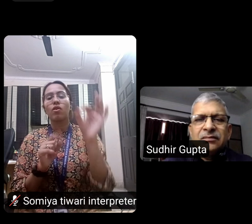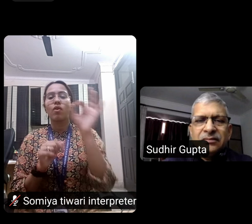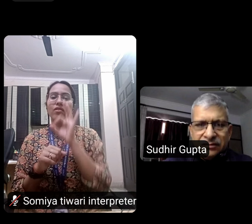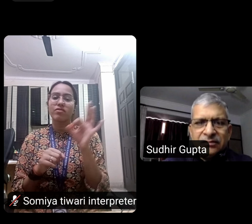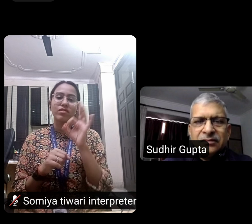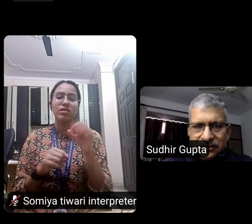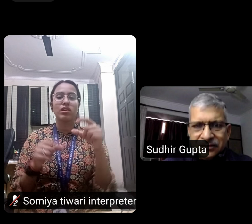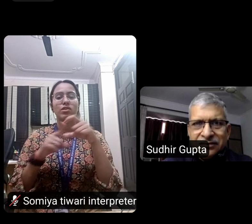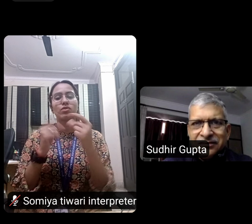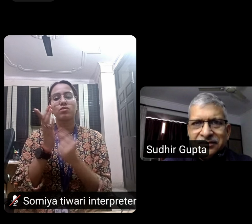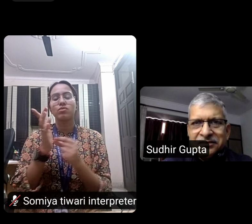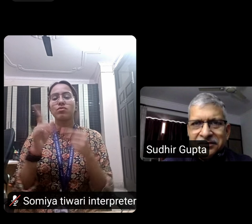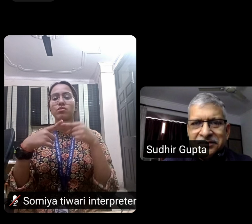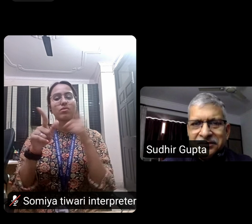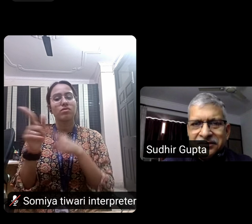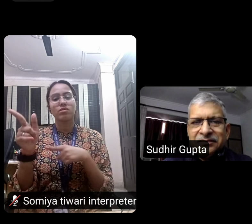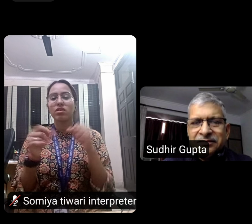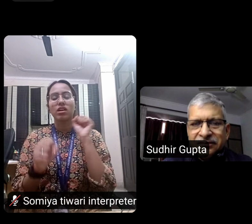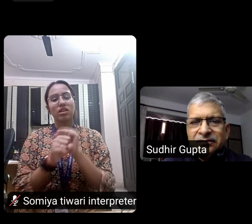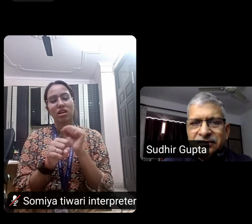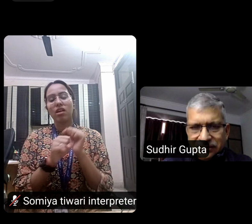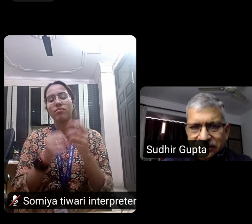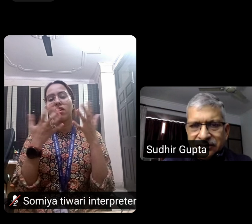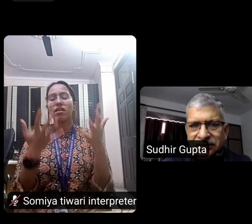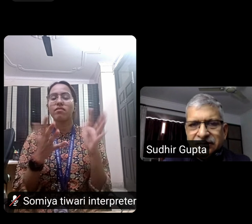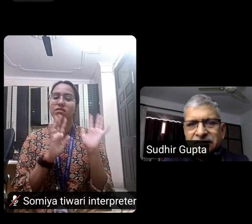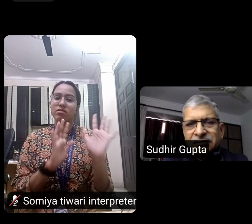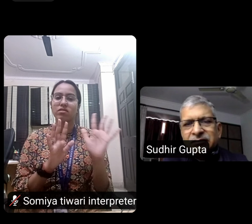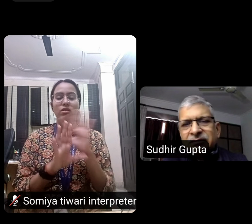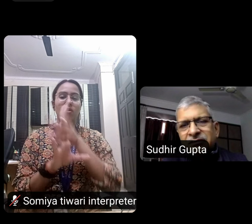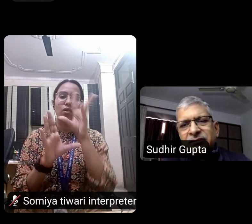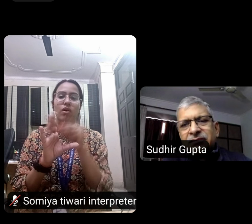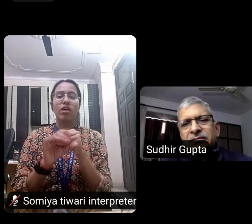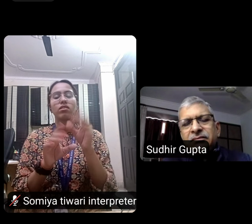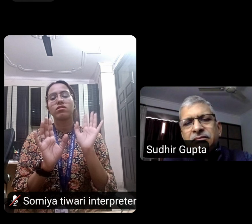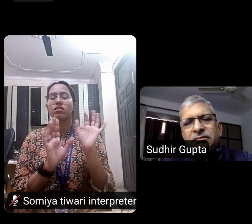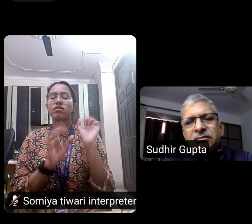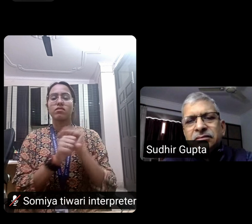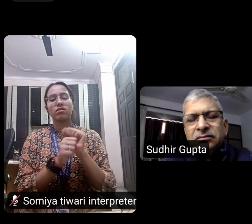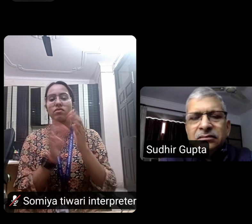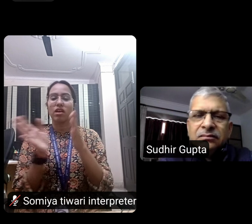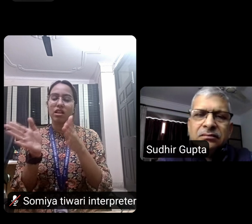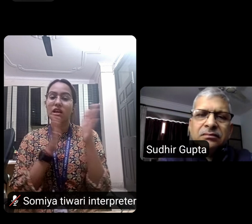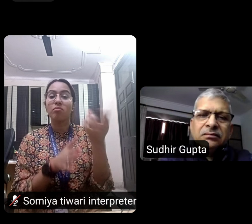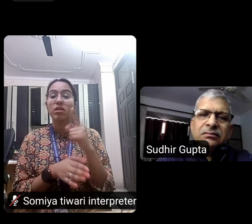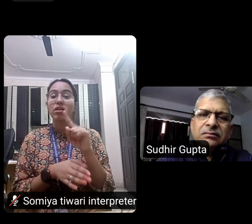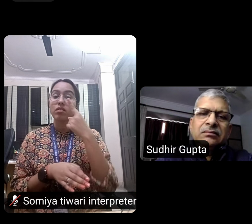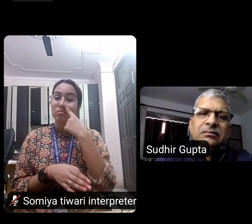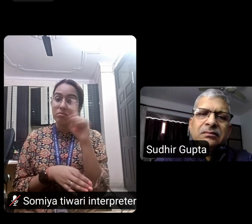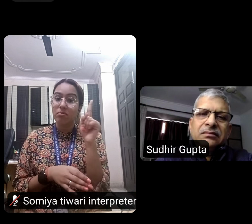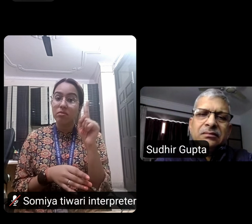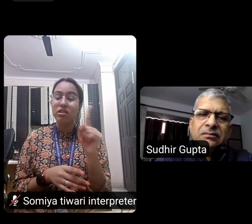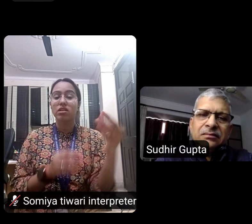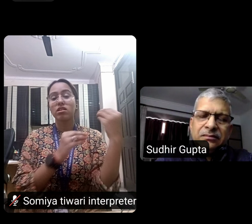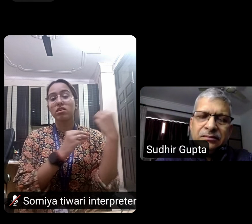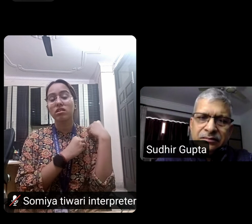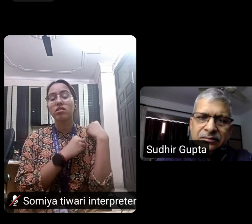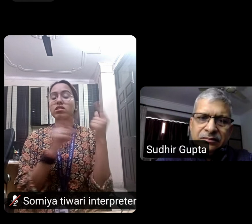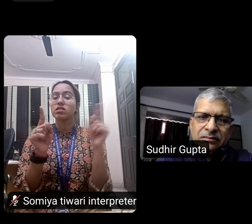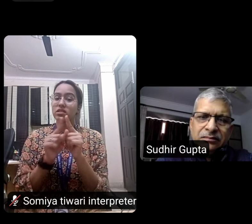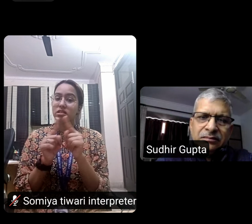ड्यूटी ड्यूटी ड्यूटी, क्योंकि उनके पास वर्क ज्यादा होता है, पूरी रिस्पॉन्सिबिलिटी मदर पे होती है। मदर जितना ज्यादा उन पे कवर करेगी